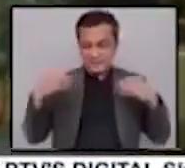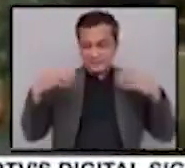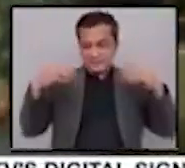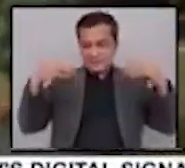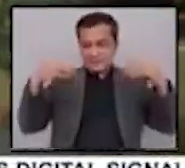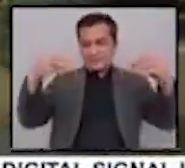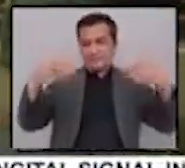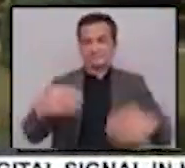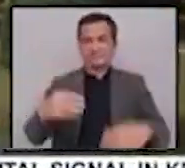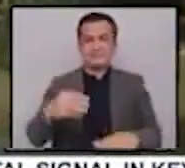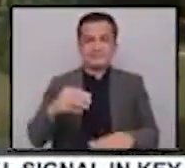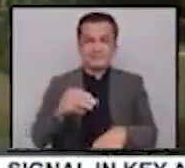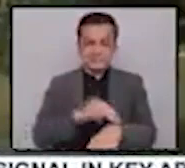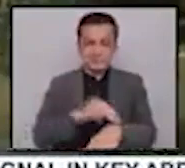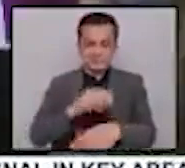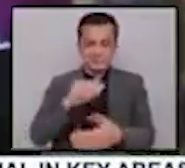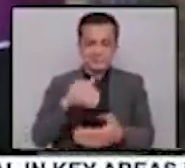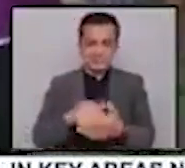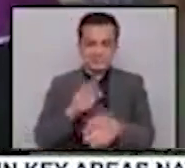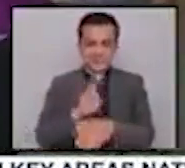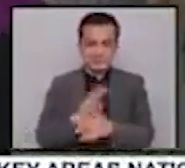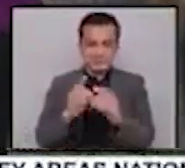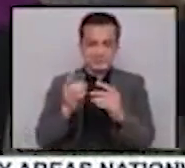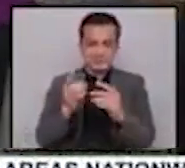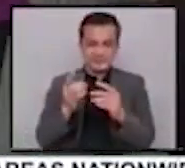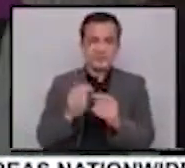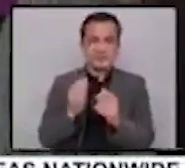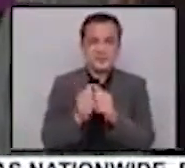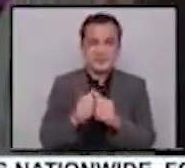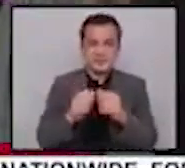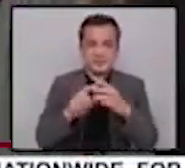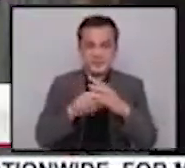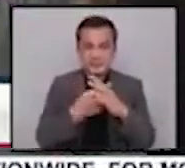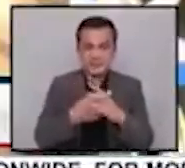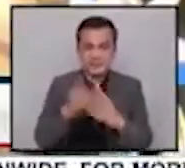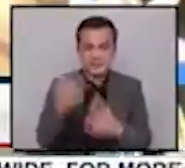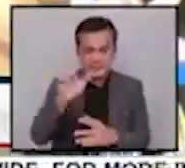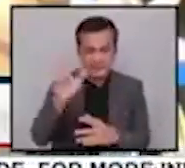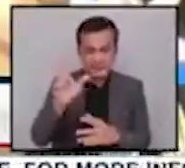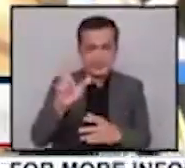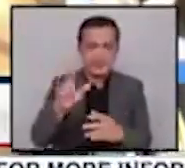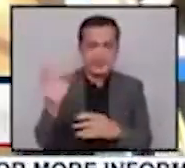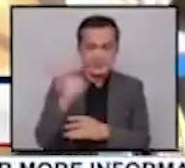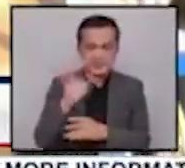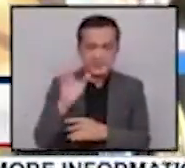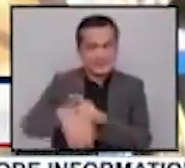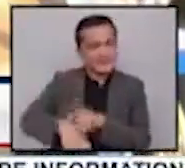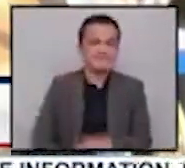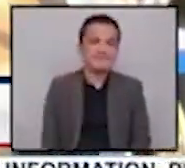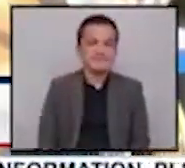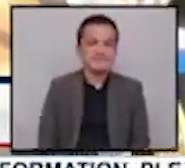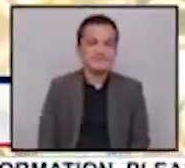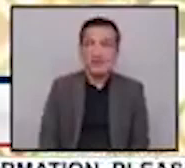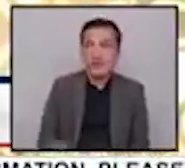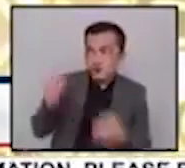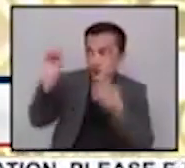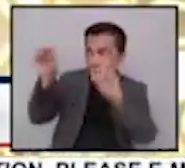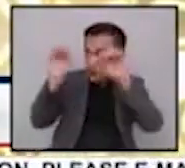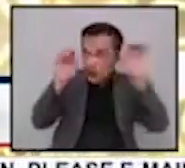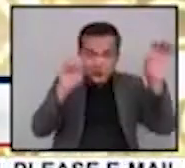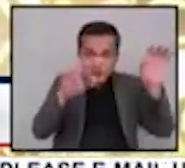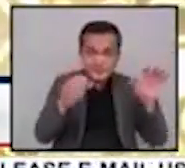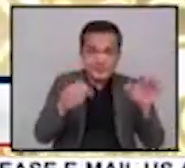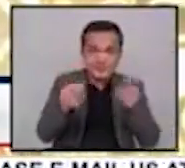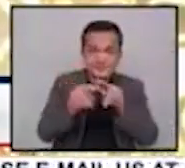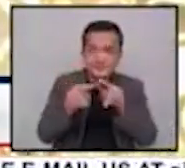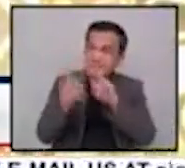Business District bilang hudyat ng pagsisimula ng Christmas season. Kabilang sa mga inilagay na palamuti ay ang mga normal na nakita